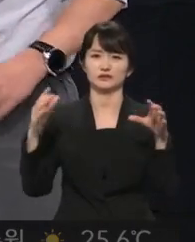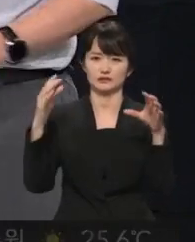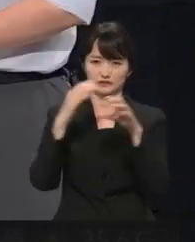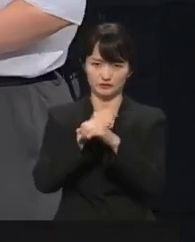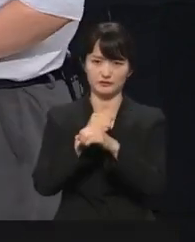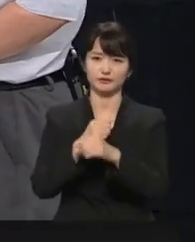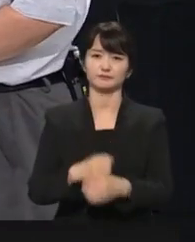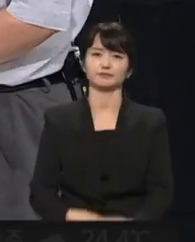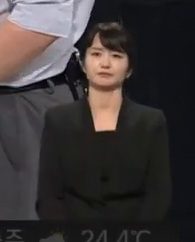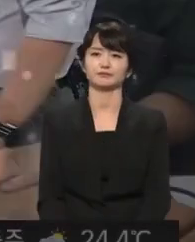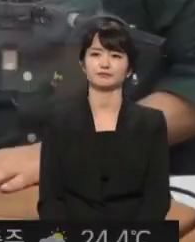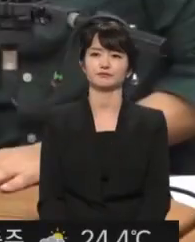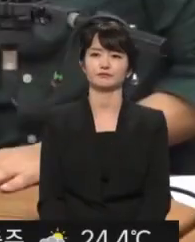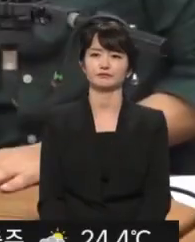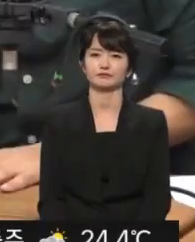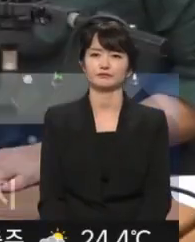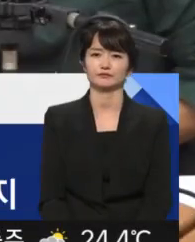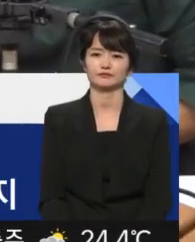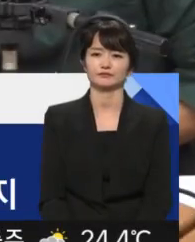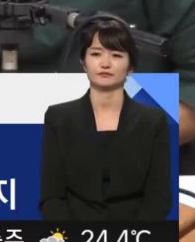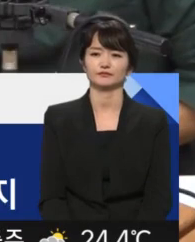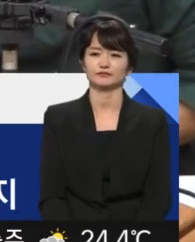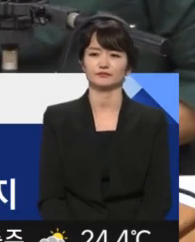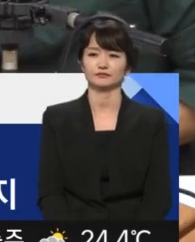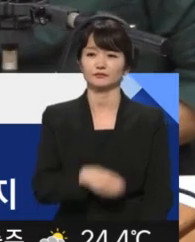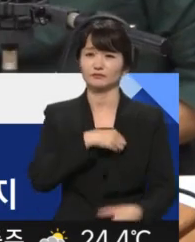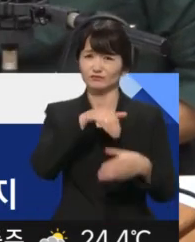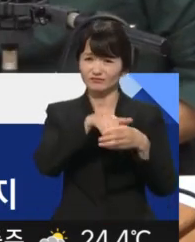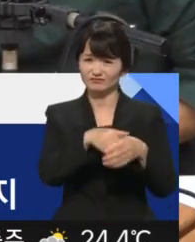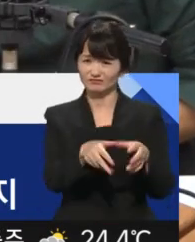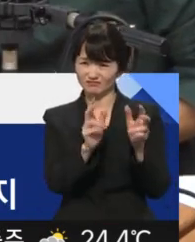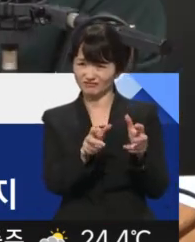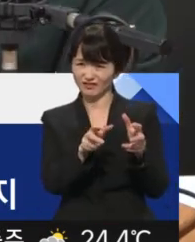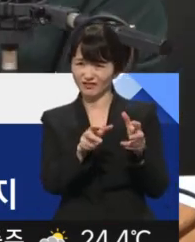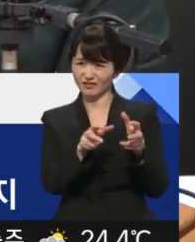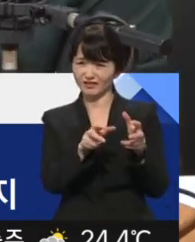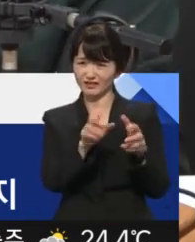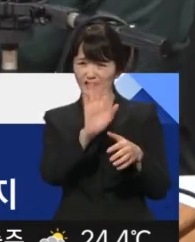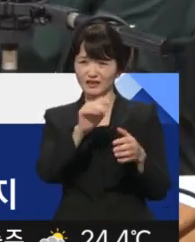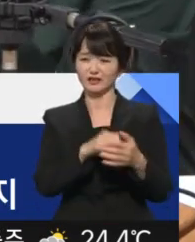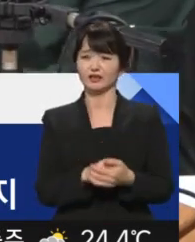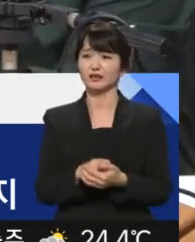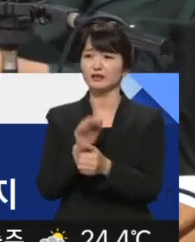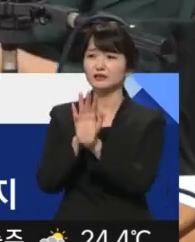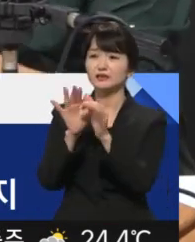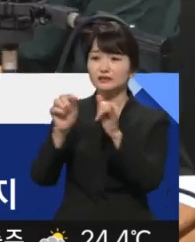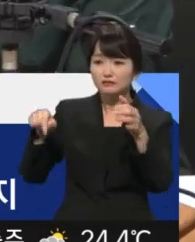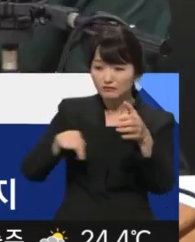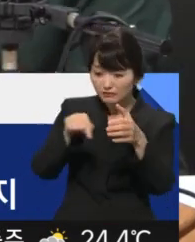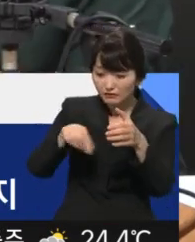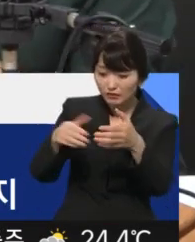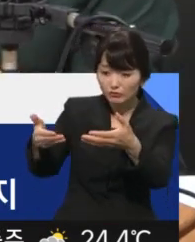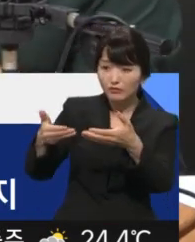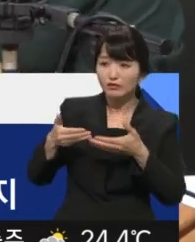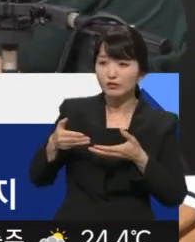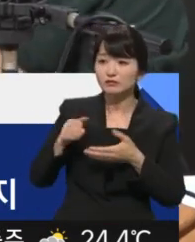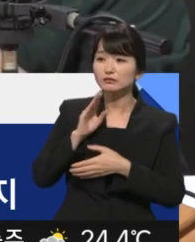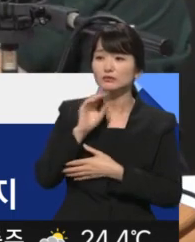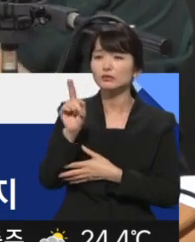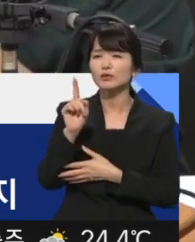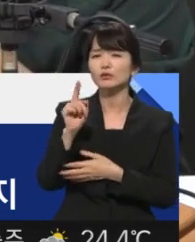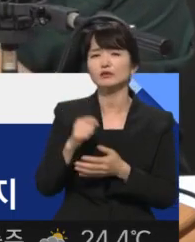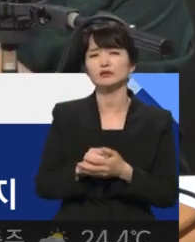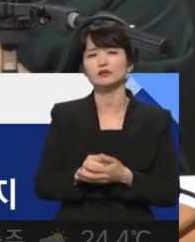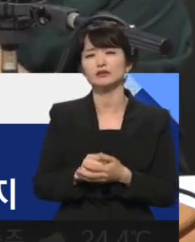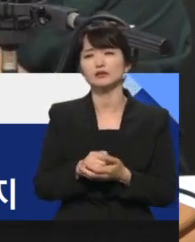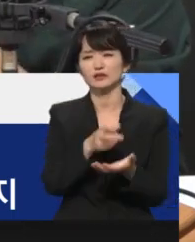정리합니다. 이게 근데 총선이 세탁기도 아닌 그 지지자 내에서 이걸 받아가지고 실제로는